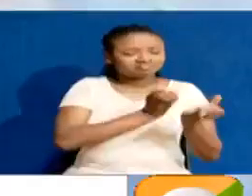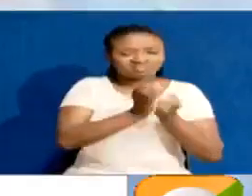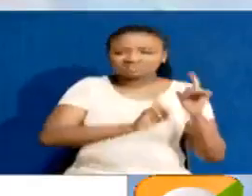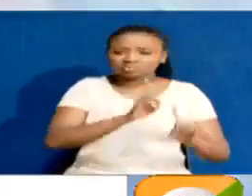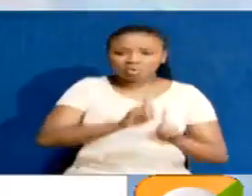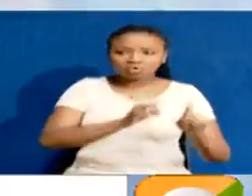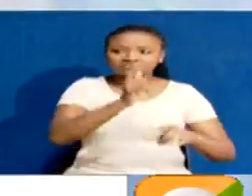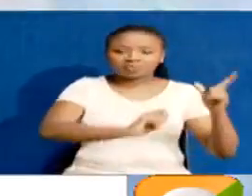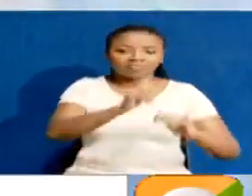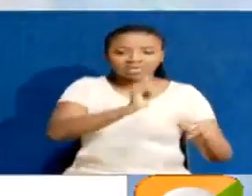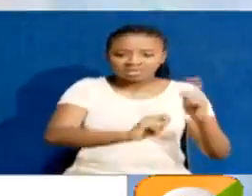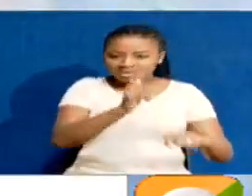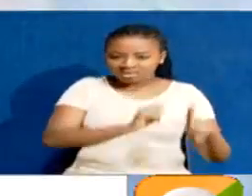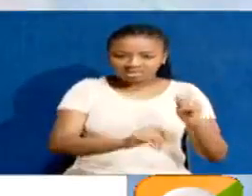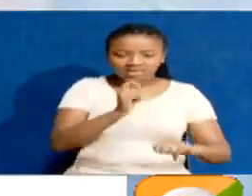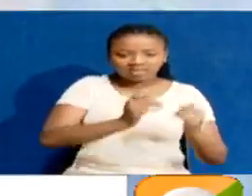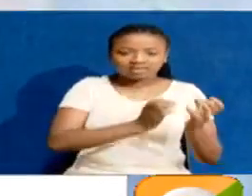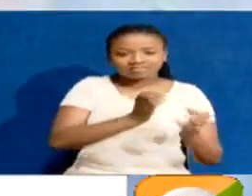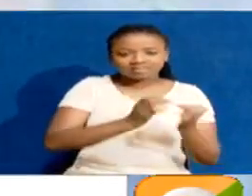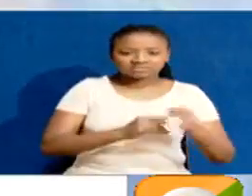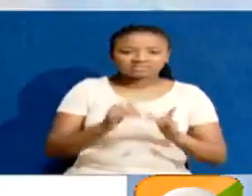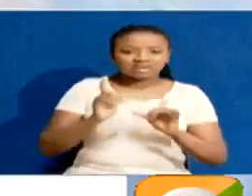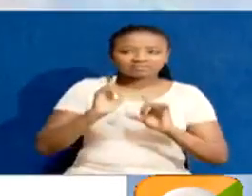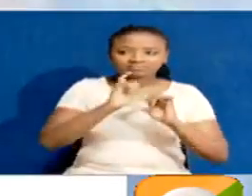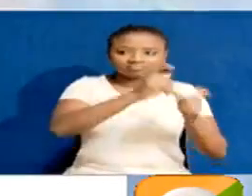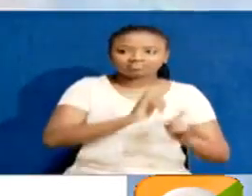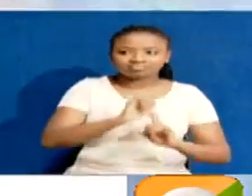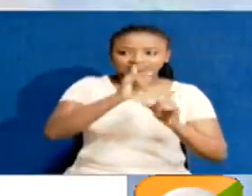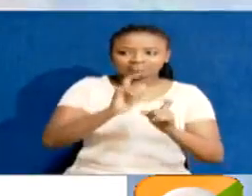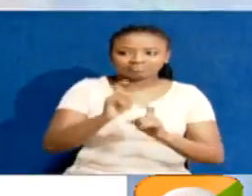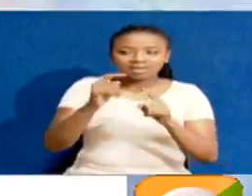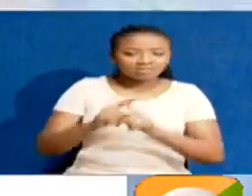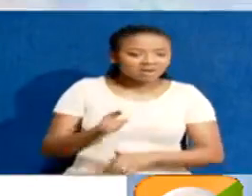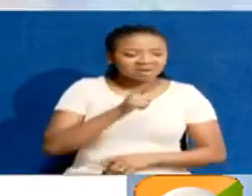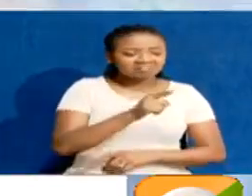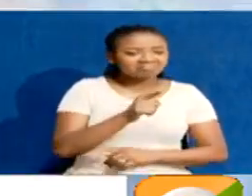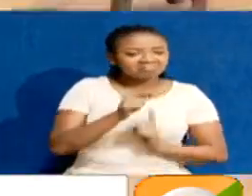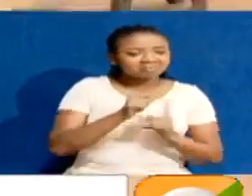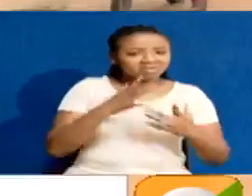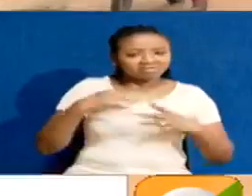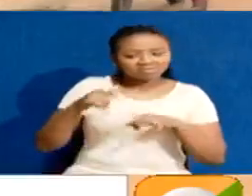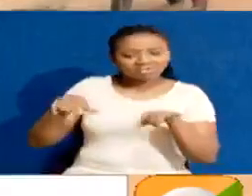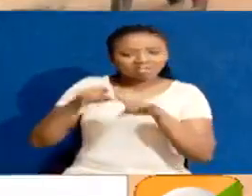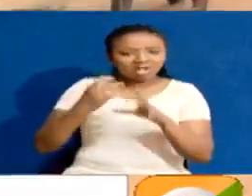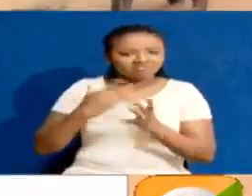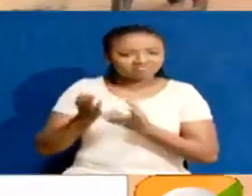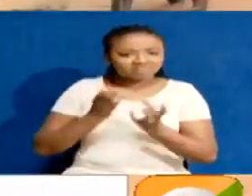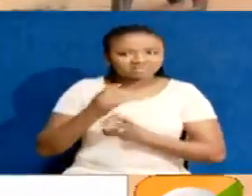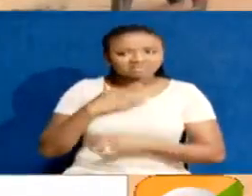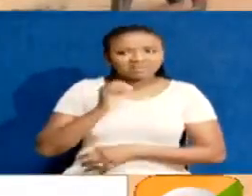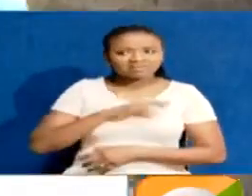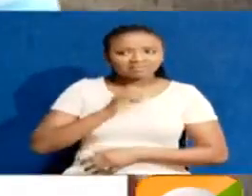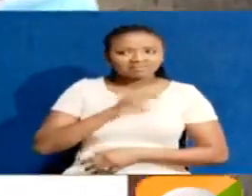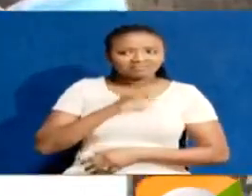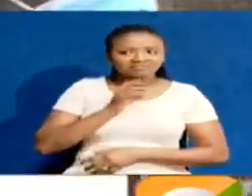maziwa kiasi cha kujizolea tuzo mbalimbali, mauaji yake yakizua wasiwasi miongoni mwa wafanyabiashara na waliona ari ya